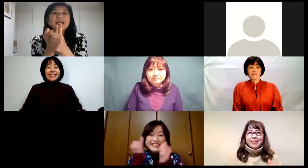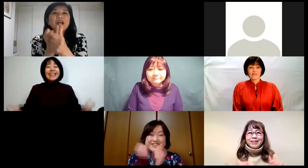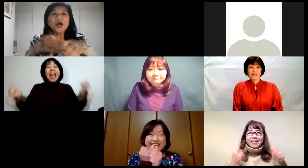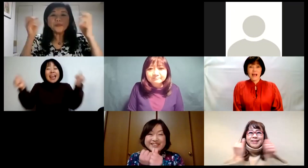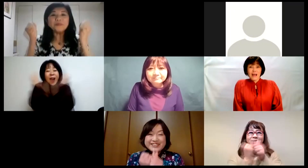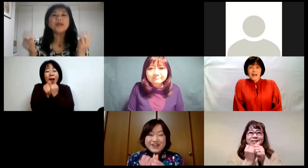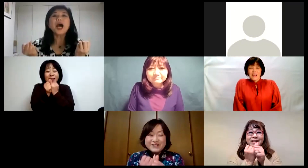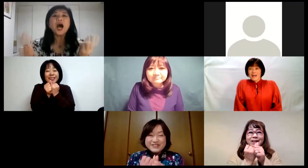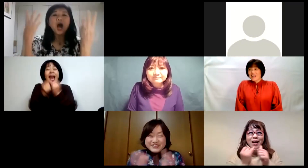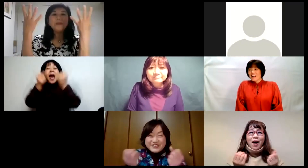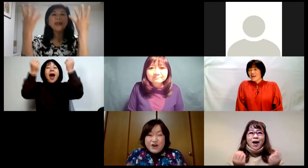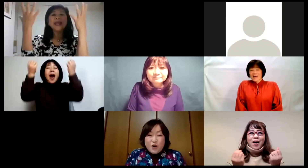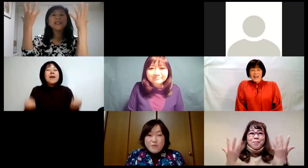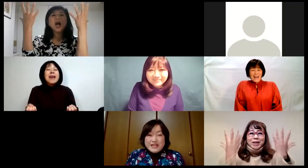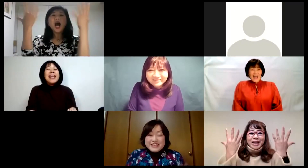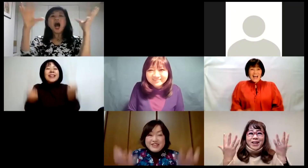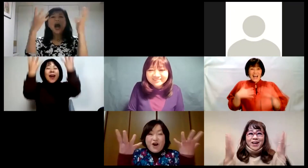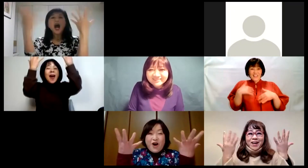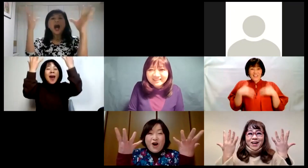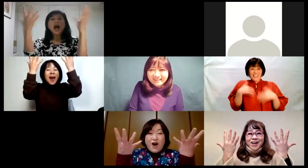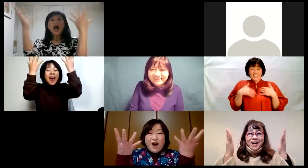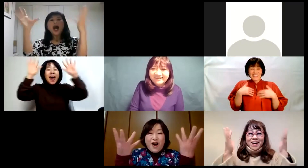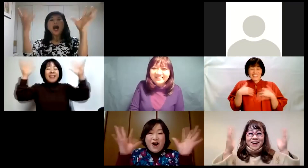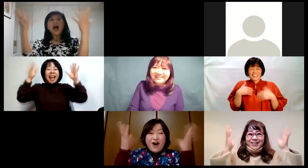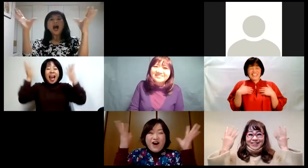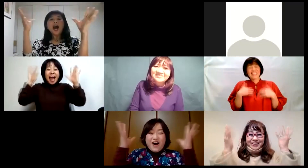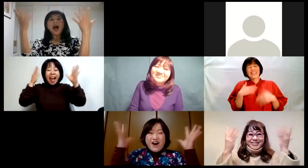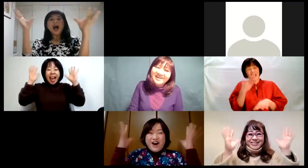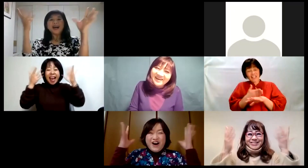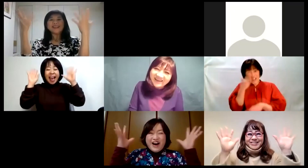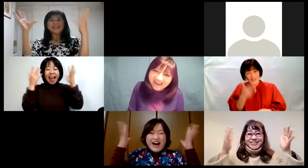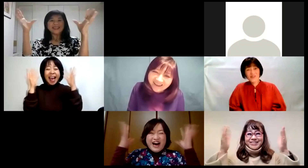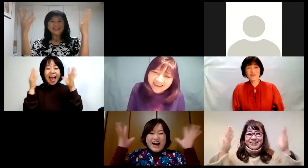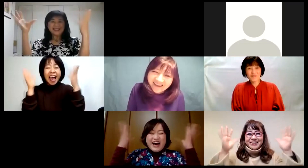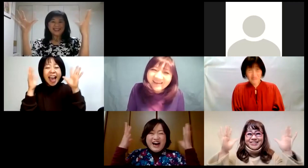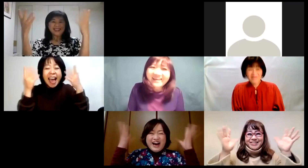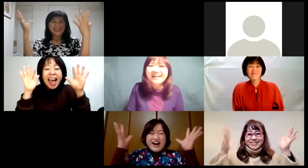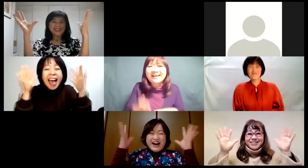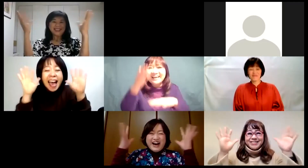結婚おめでとう。